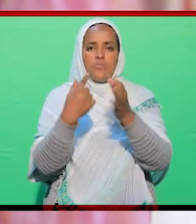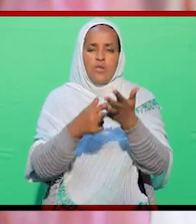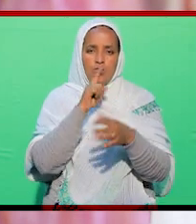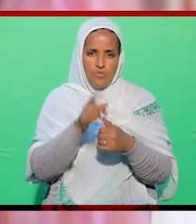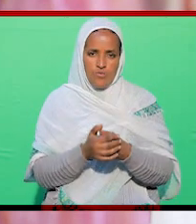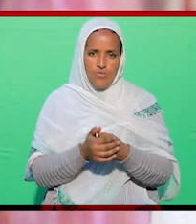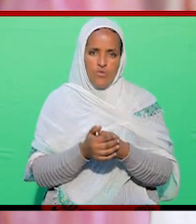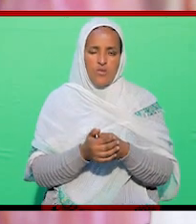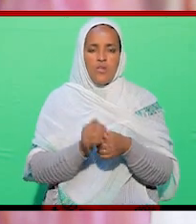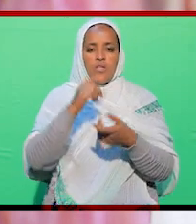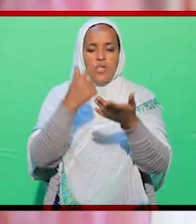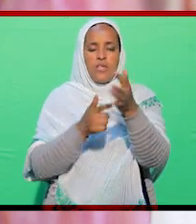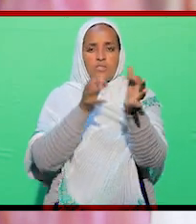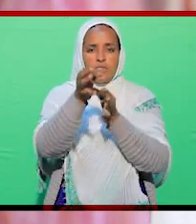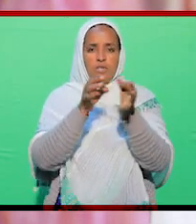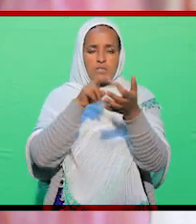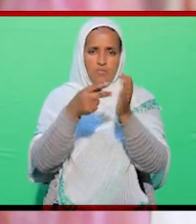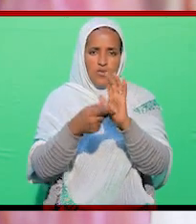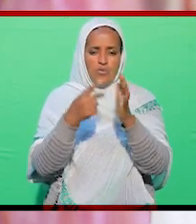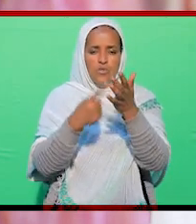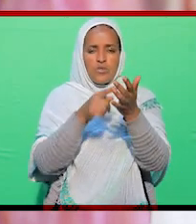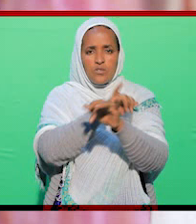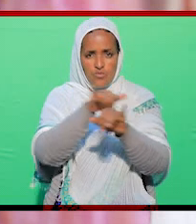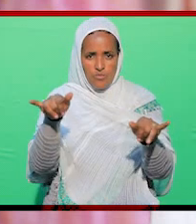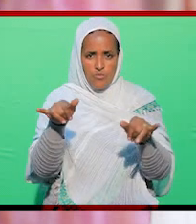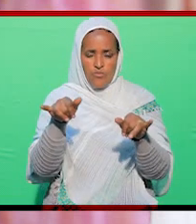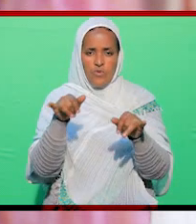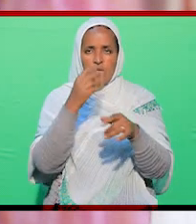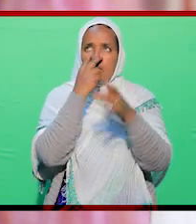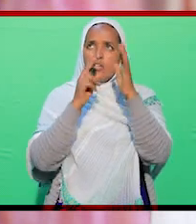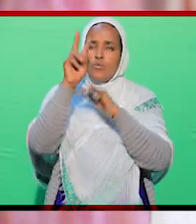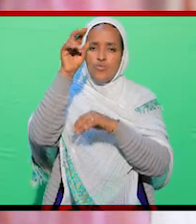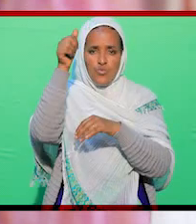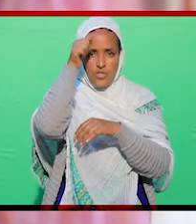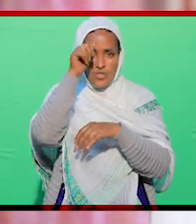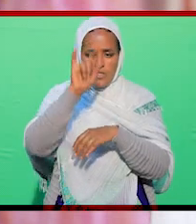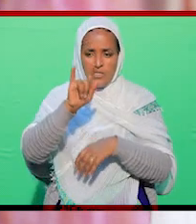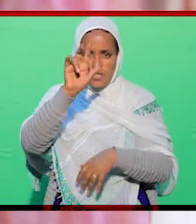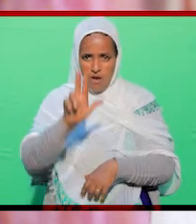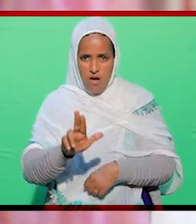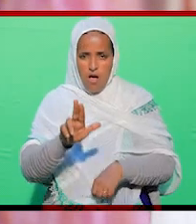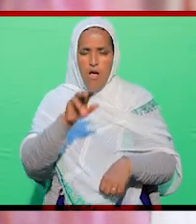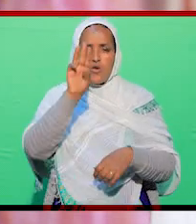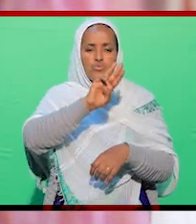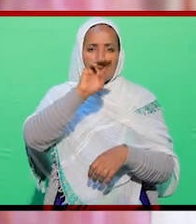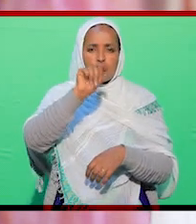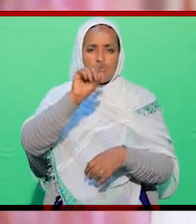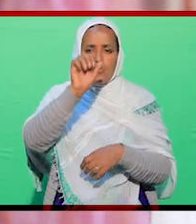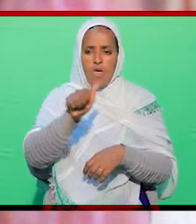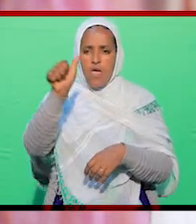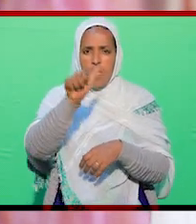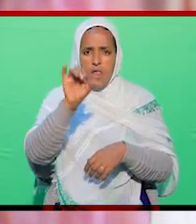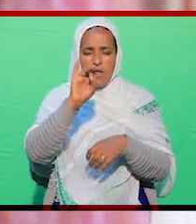ምድር አደራዋን ትመልሳለች ብሎ ይገልጻል። ይህንን ሲገልጽ ማለት ነው እንደዚሁ ነቢዩ